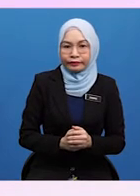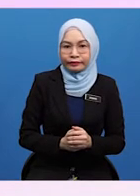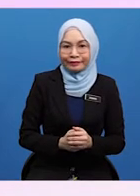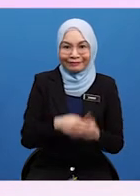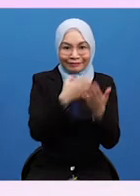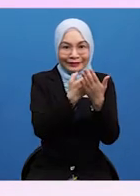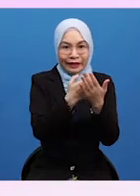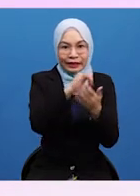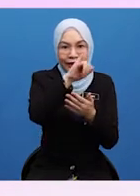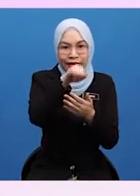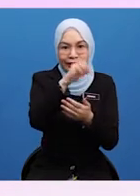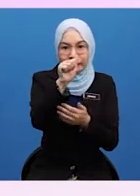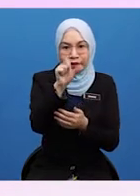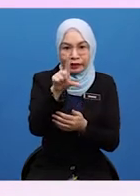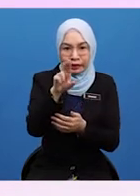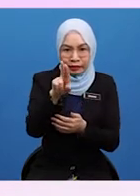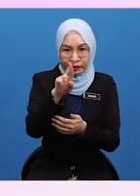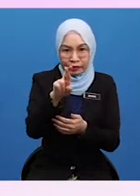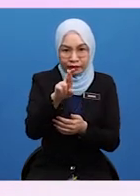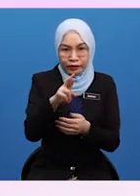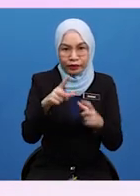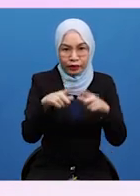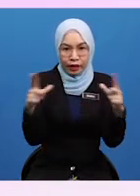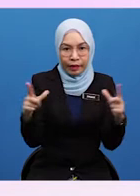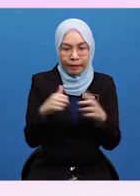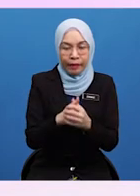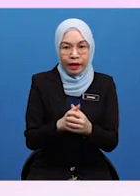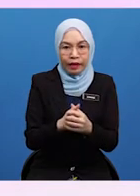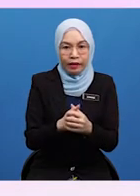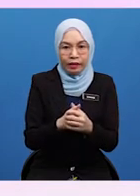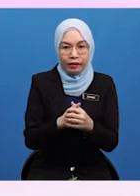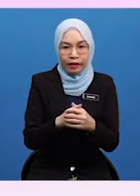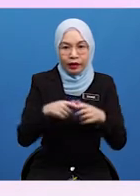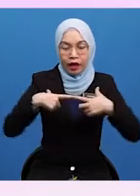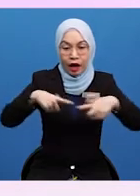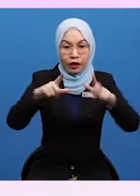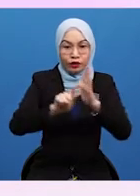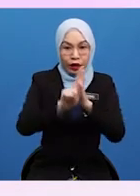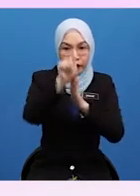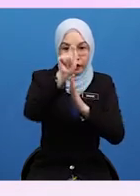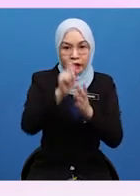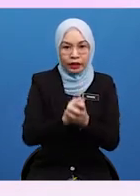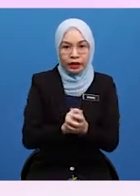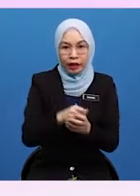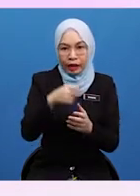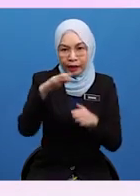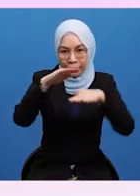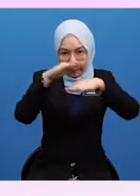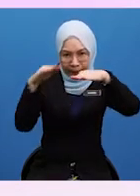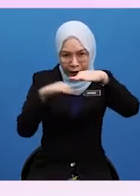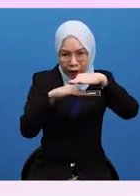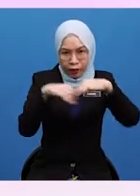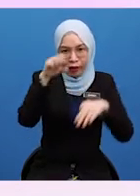tinggi merupakan satu kemajuan dalam alat telekomunikasi di bawah